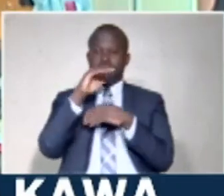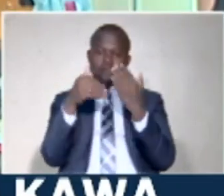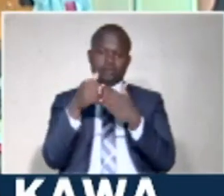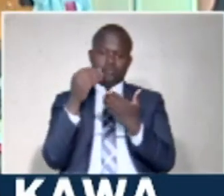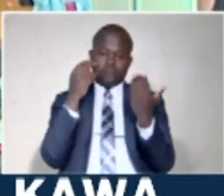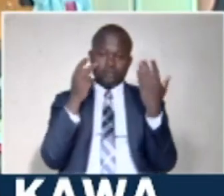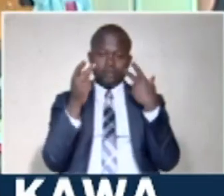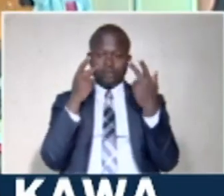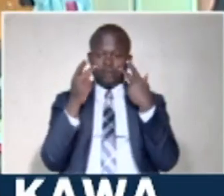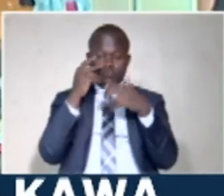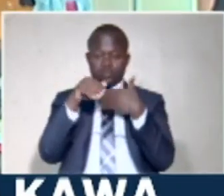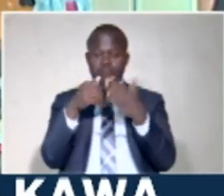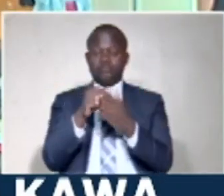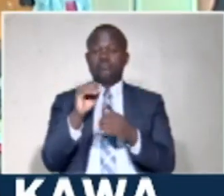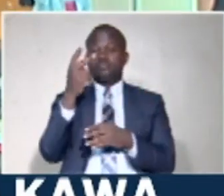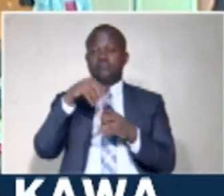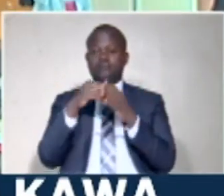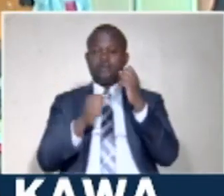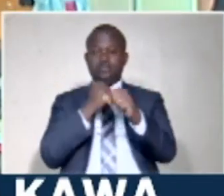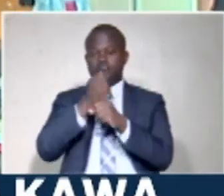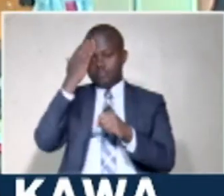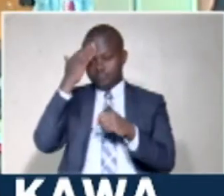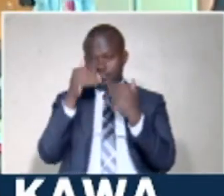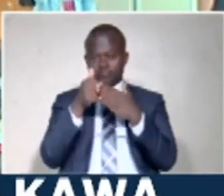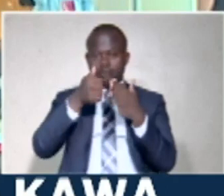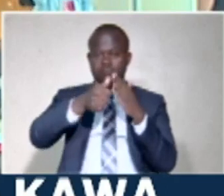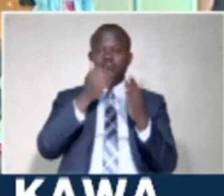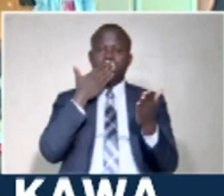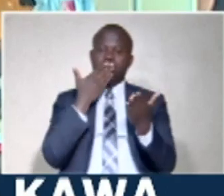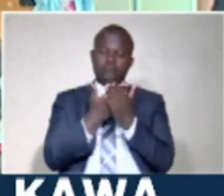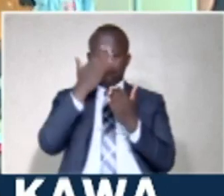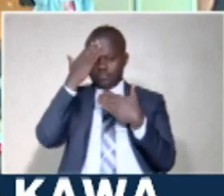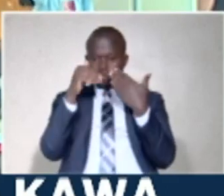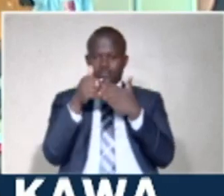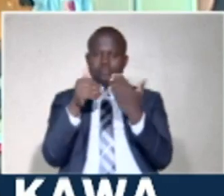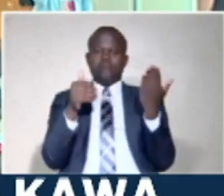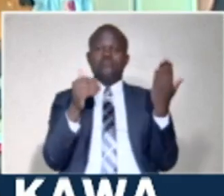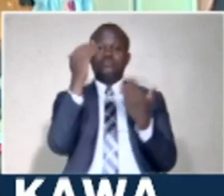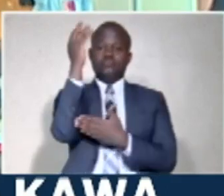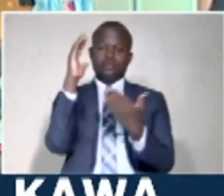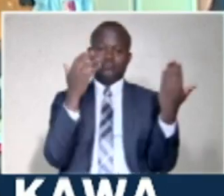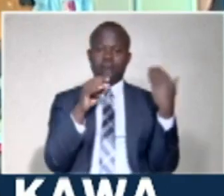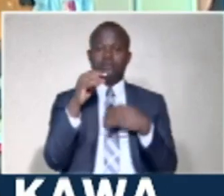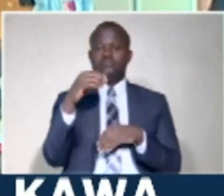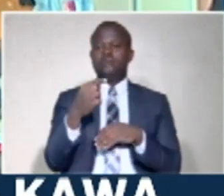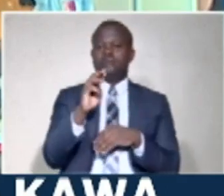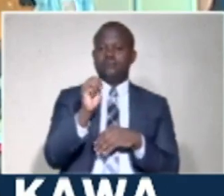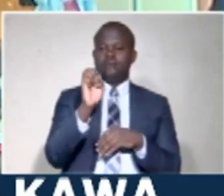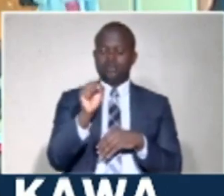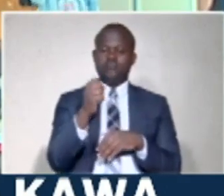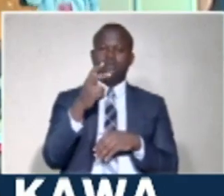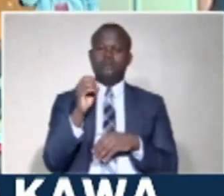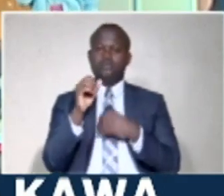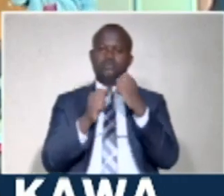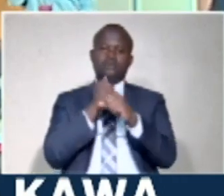ifu nibura tukanayitera kabiri mu mwaka kuko ni nabyo byiza kuko igiti cyagombaga kuba gitegwa amagarama 200 ku mwaka